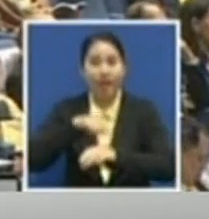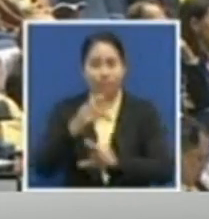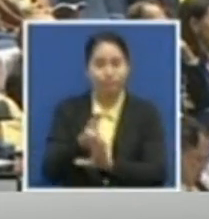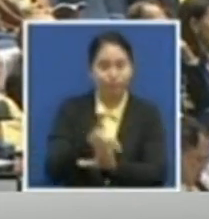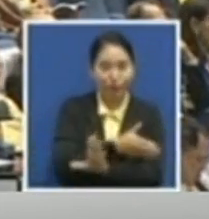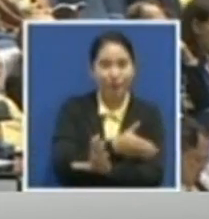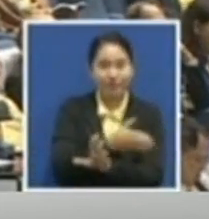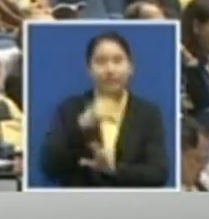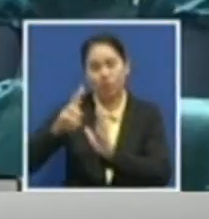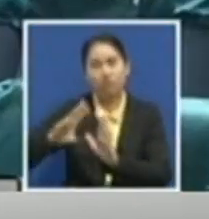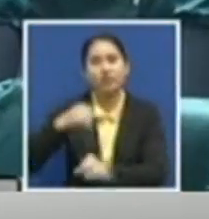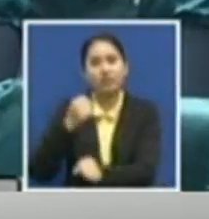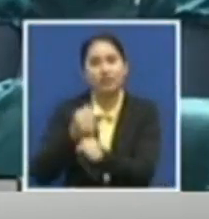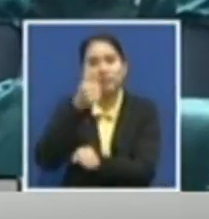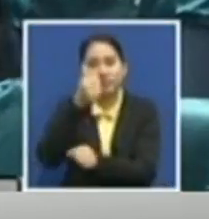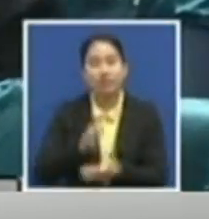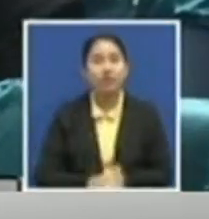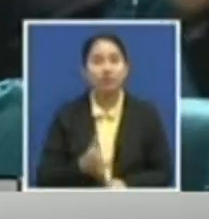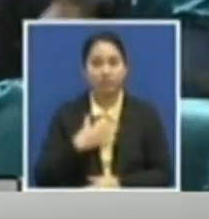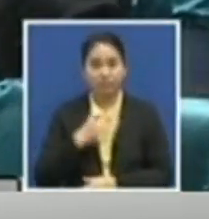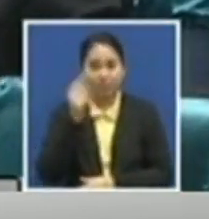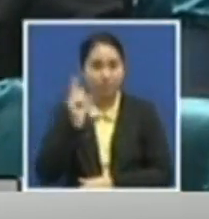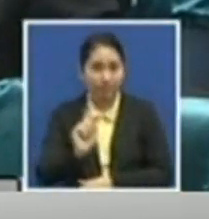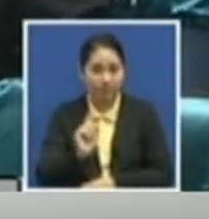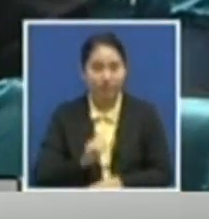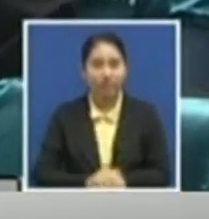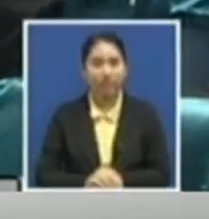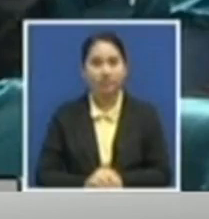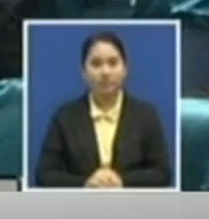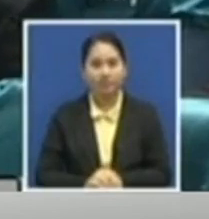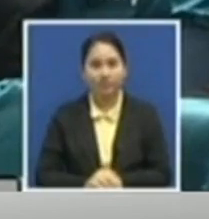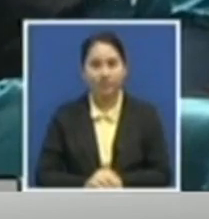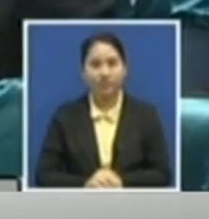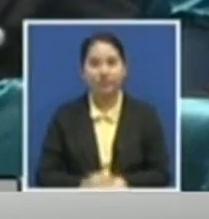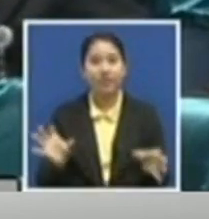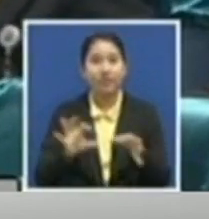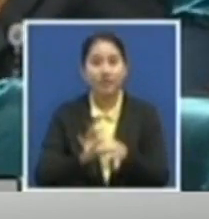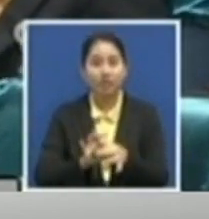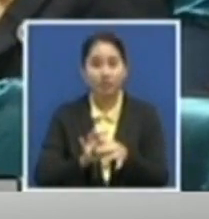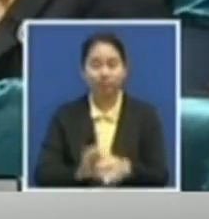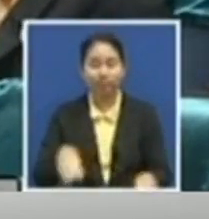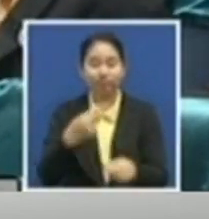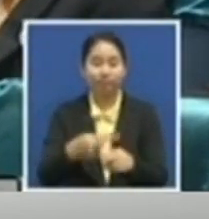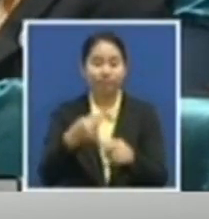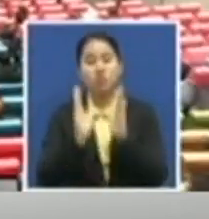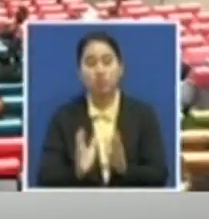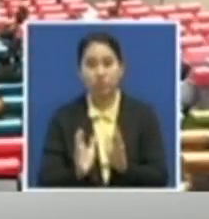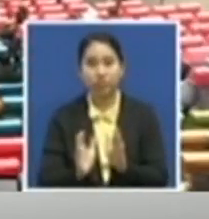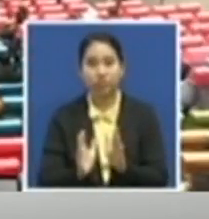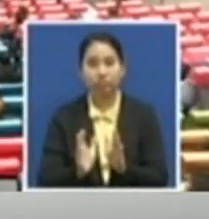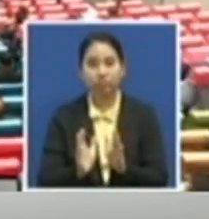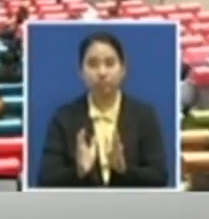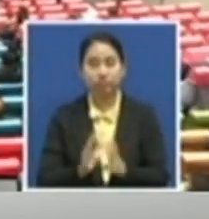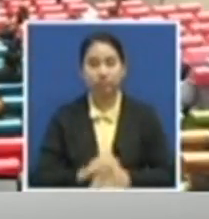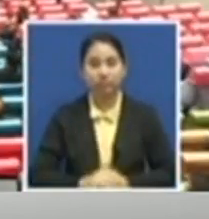ไม่เคยเจอบรรยากาศที่มันมีคนลุกขึ้นอภิปรายคนลุกขึ้นซักถามประท้วงแบบนี้ใช่ไหมคือสภาที่ผ่านมามันจะเป็นประมา